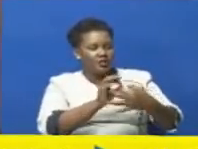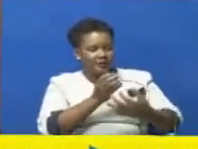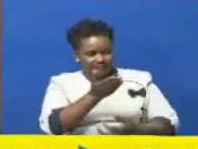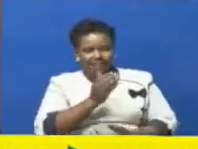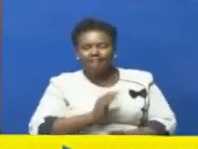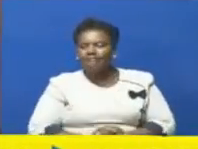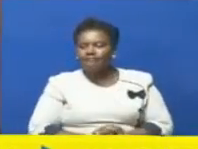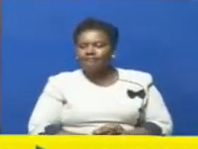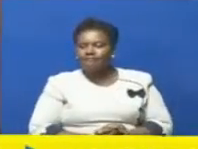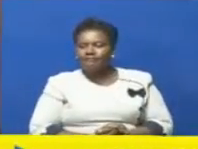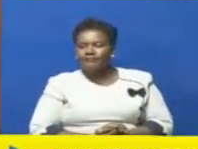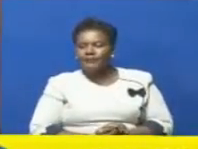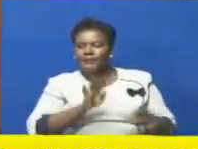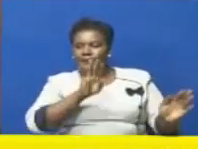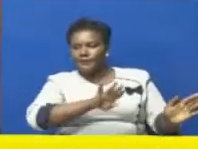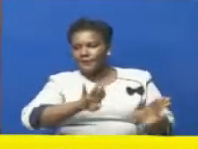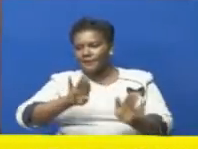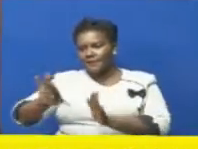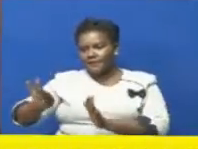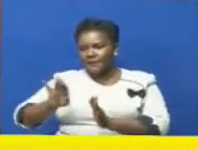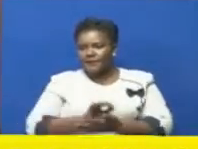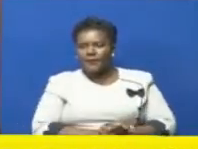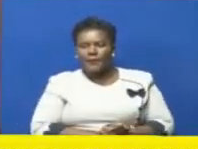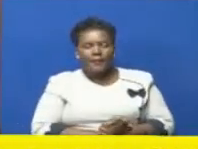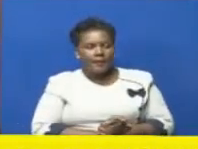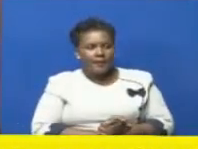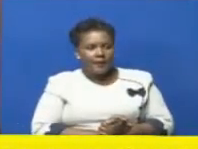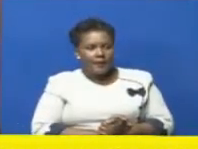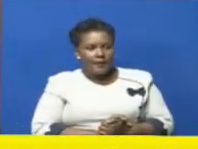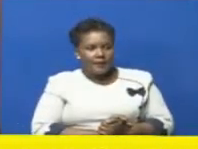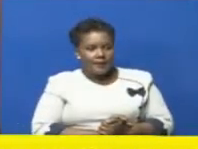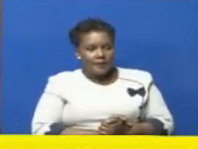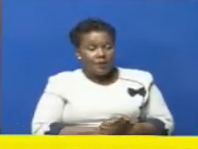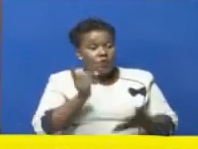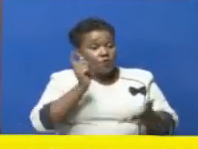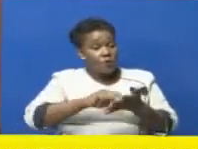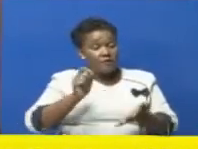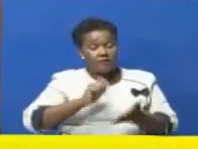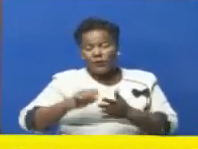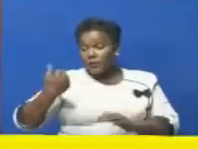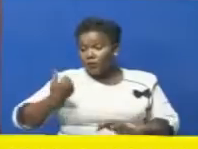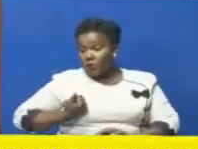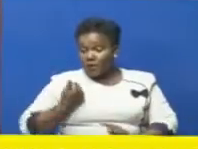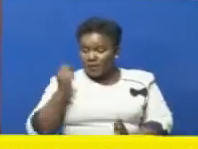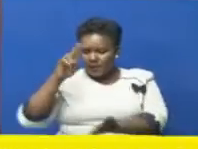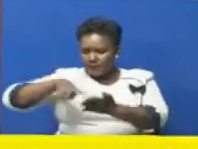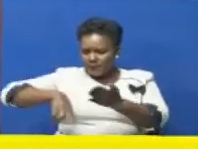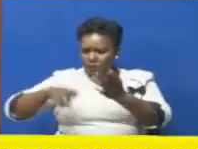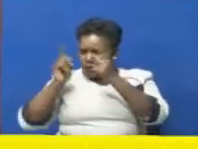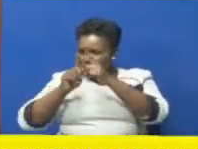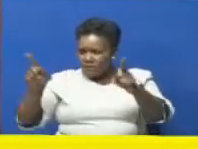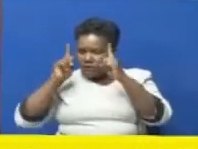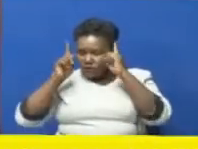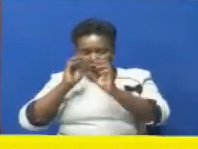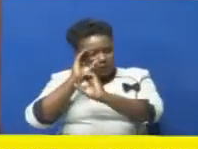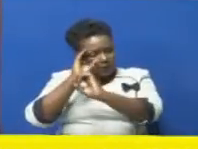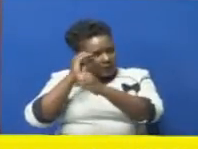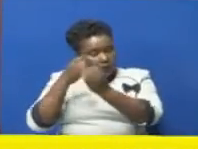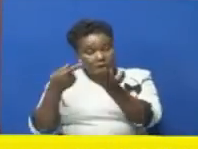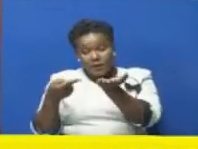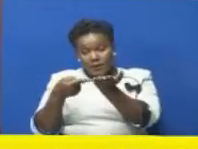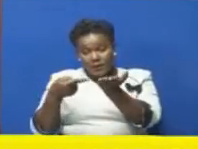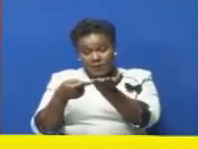Na sasa tuangazie elimu, ambapo kutokana na idadi ndogo ya wanafunzi wa kike wanaodahiliwa katika vyuo vya sayansi, teknolojia na uhandisi hapa